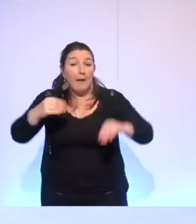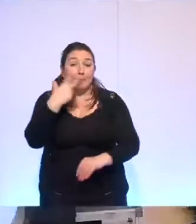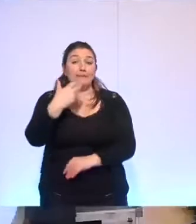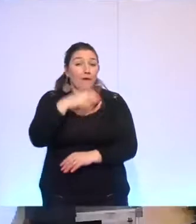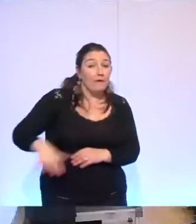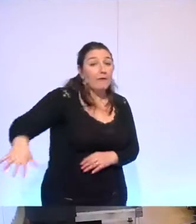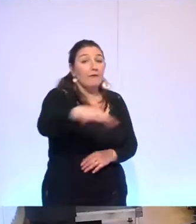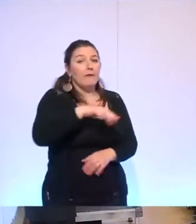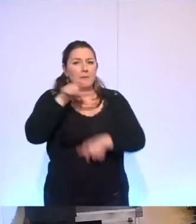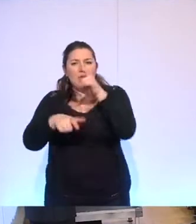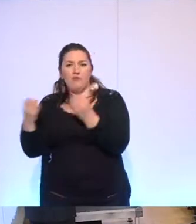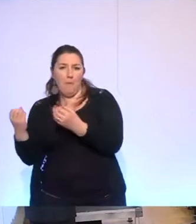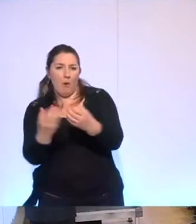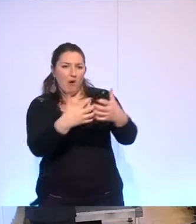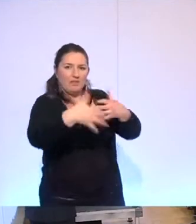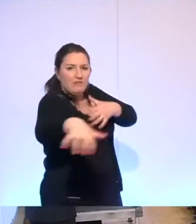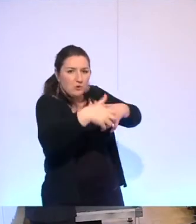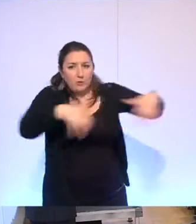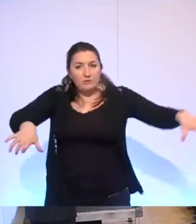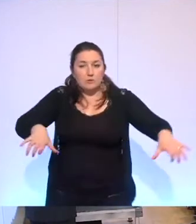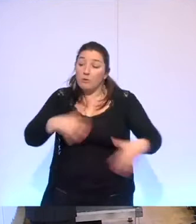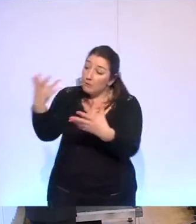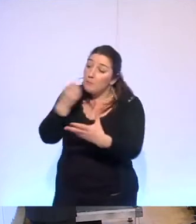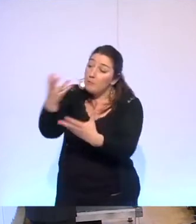qui voudraient semer la division n'y seront pas les bienvenus.